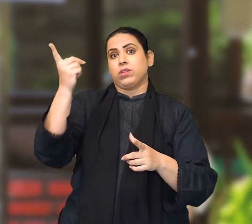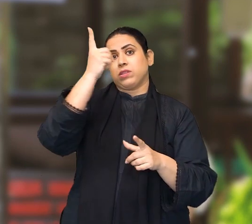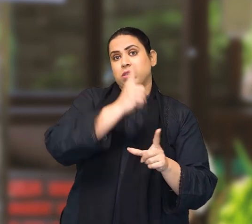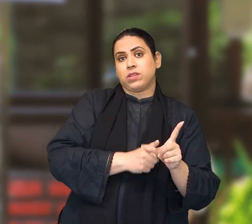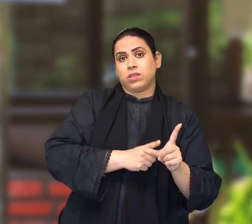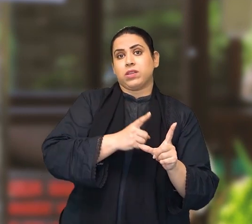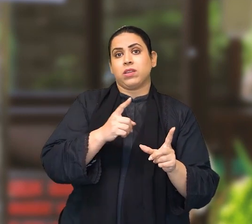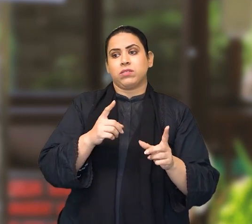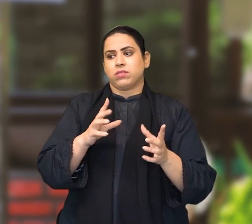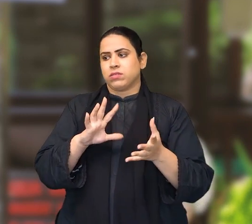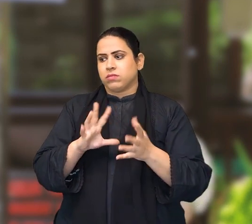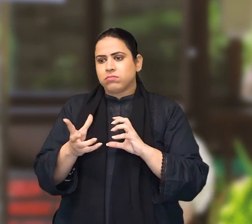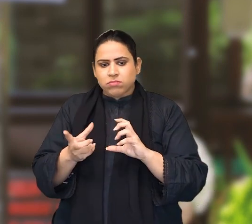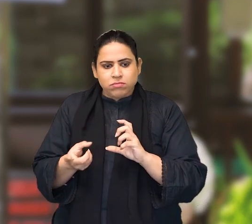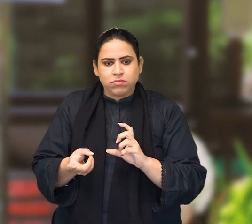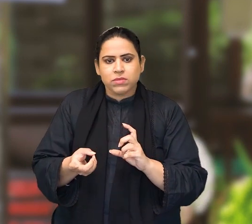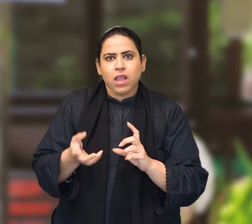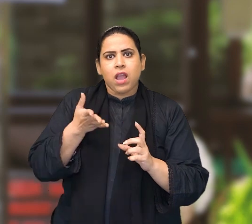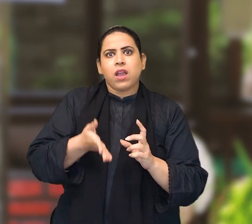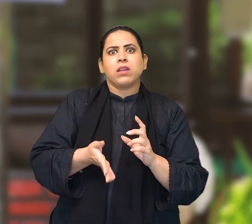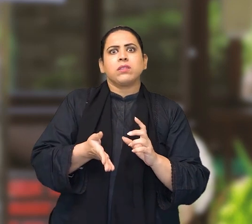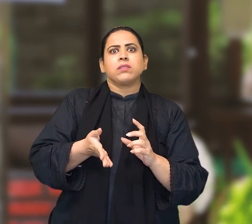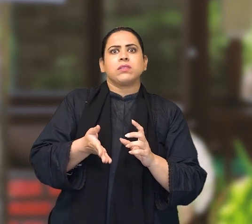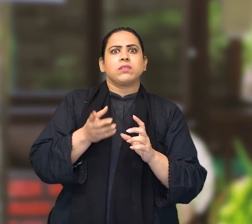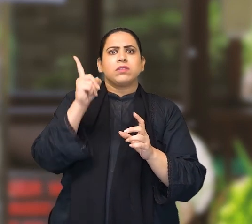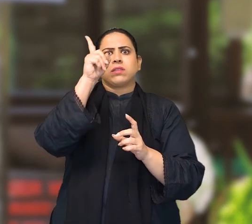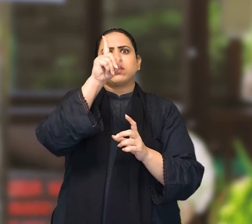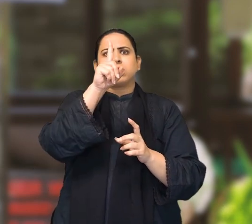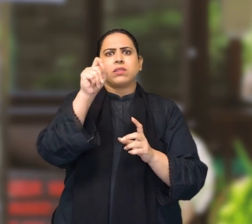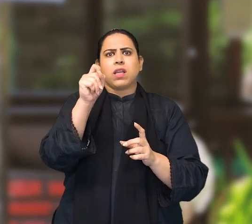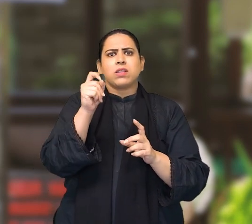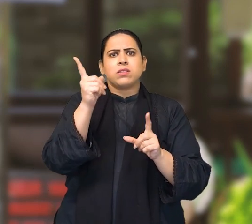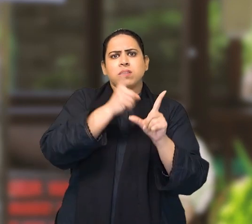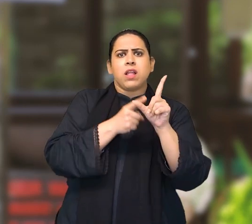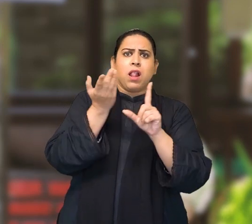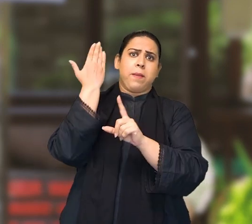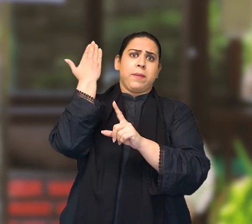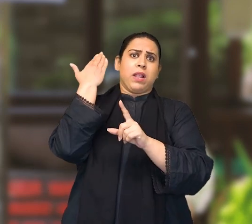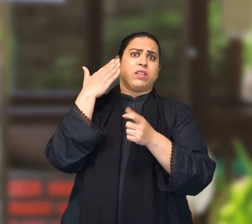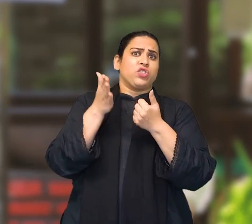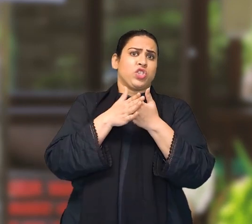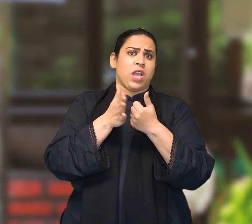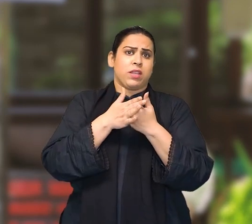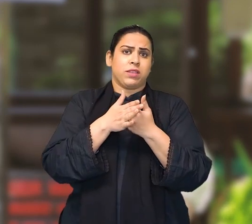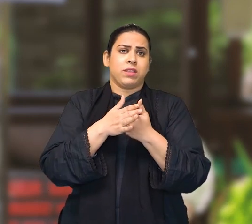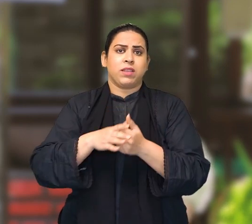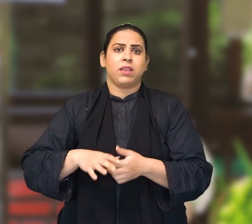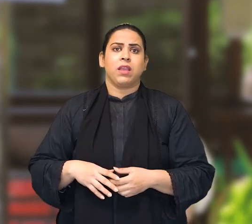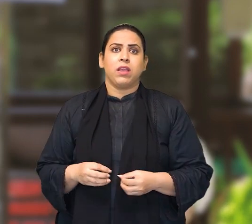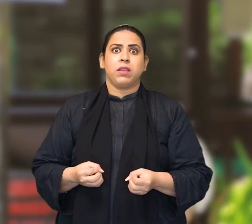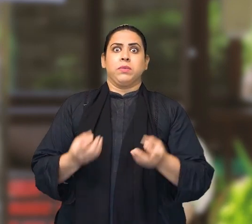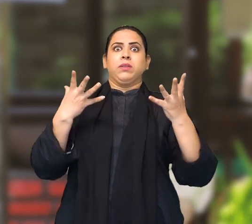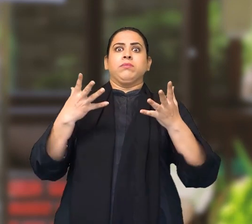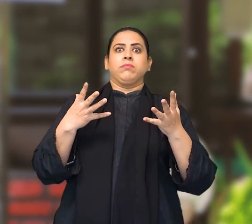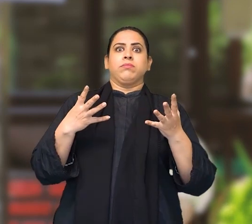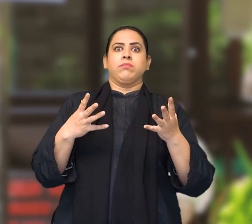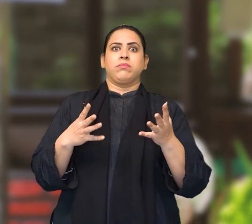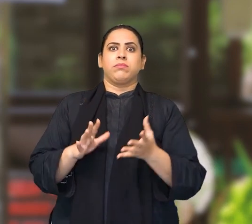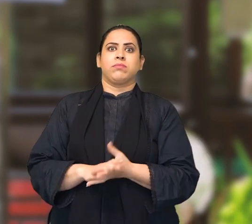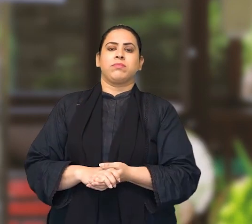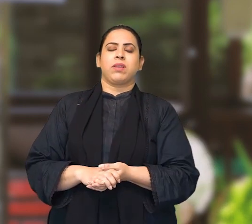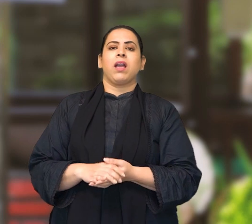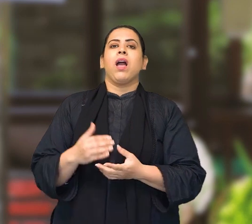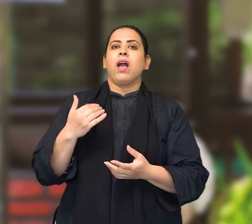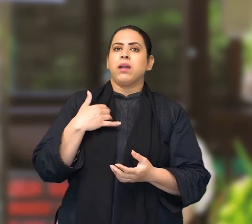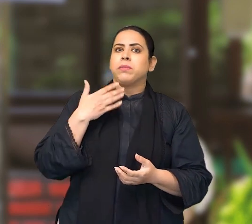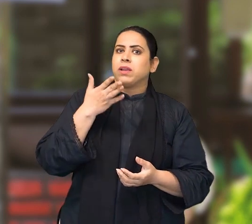within years this industry changed the whole dynamic. Like आज से 10 साल पहले शादियाँ इतना